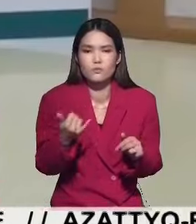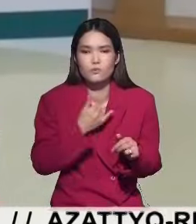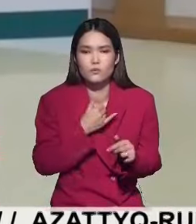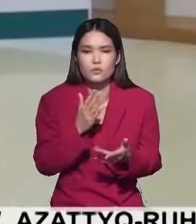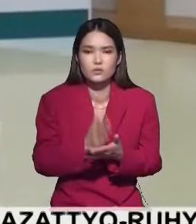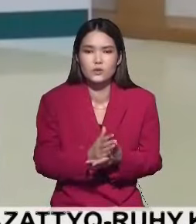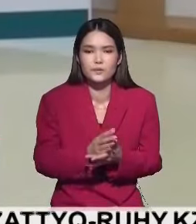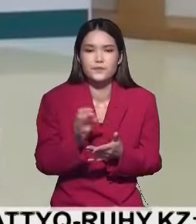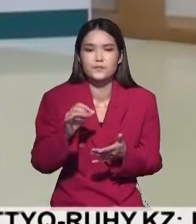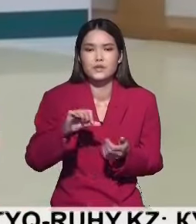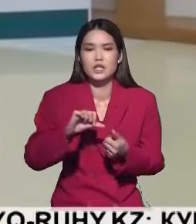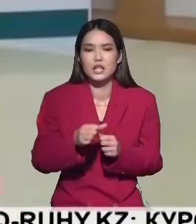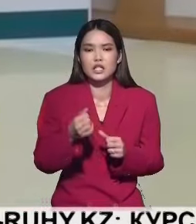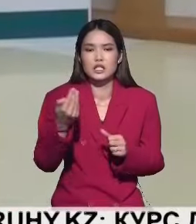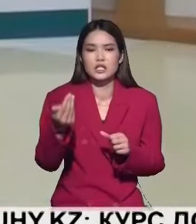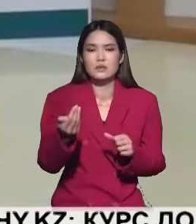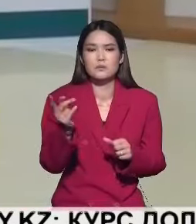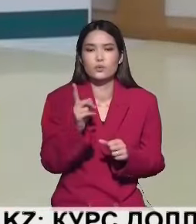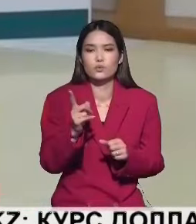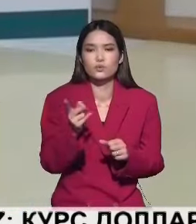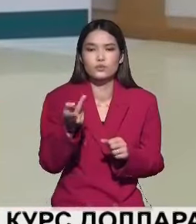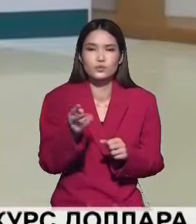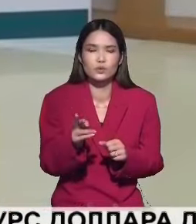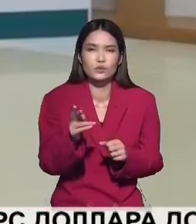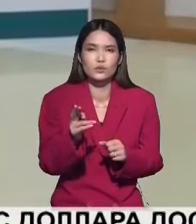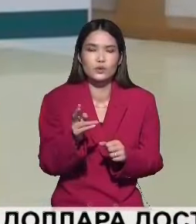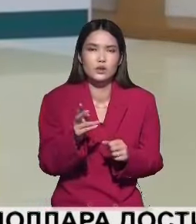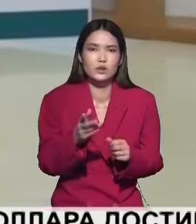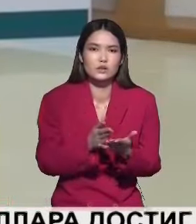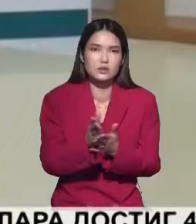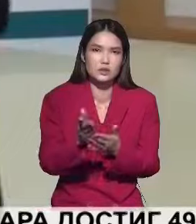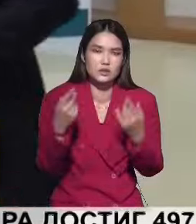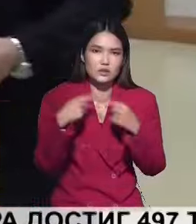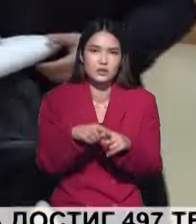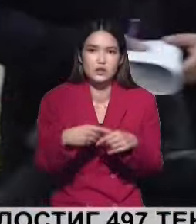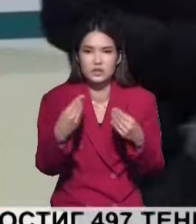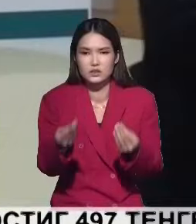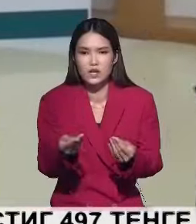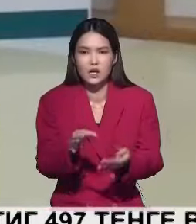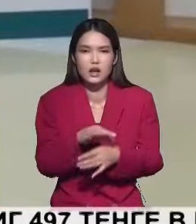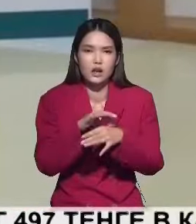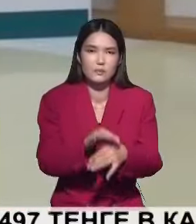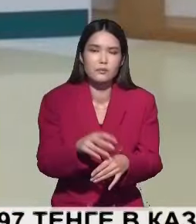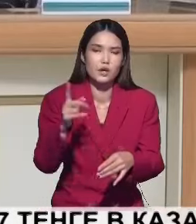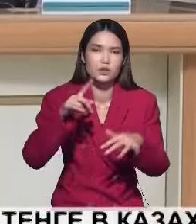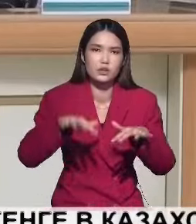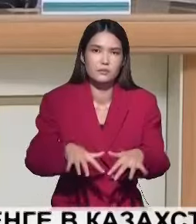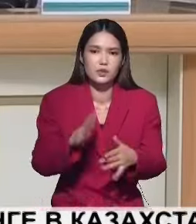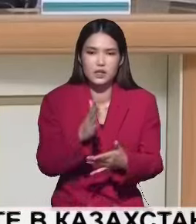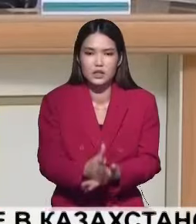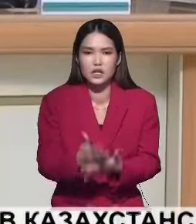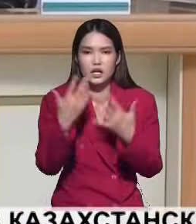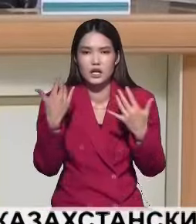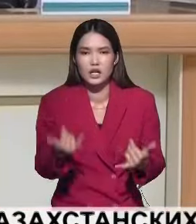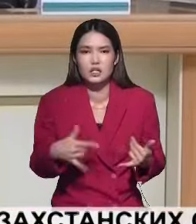Именно большой акцент дается не таким большим инвесторам, а именно проживающим, которым на селе людям. Сегодня в